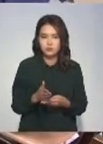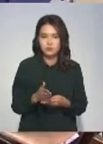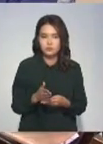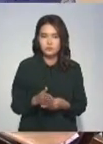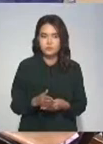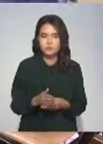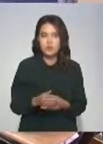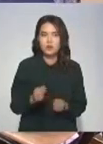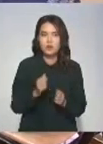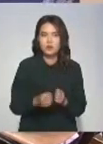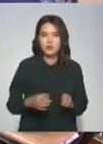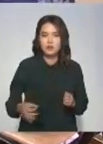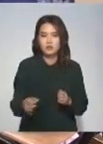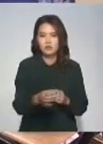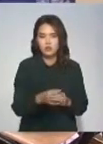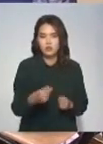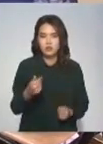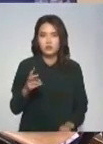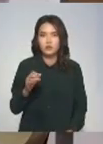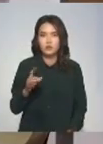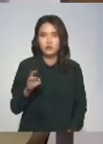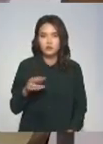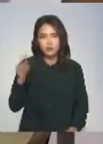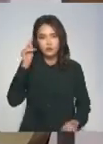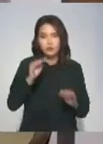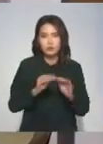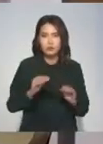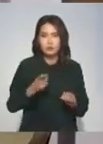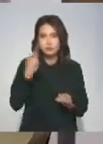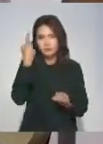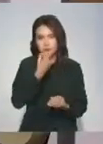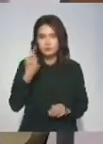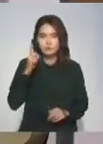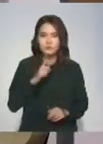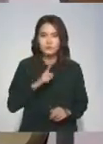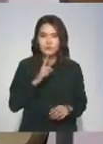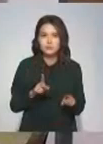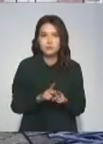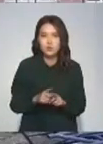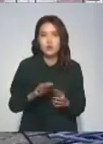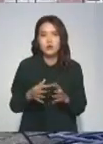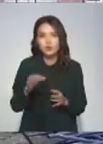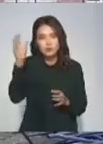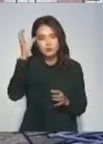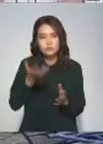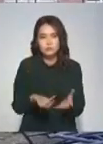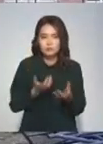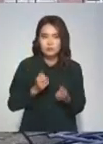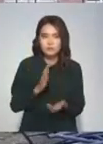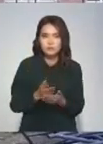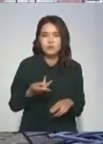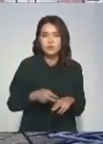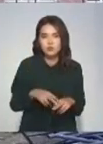деп. Аймақтағы Голубовка ауылында да оқушылар бір жарым айдан бері ауылдық клубта білім алып жатыр. Ондағы мектептің